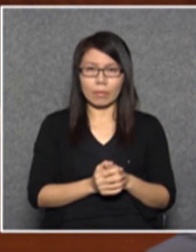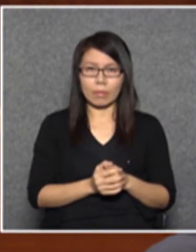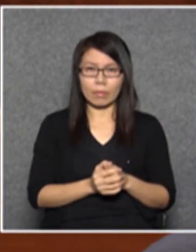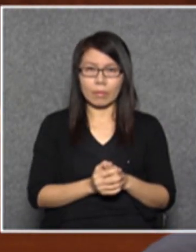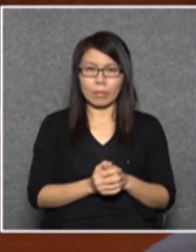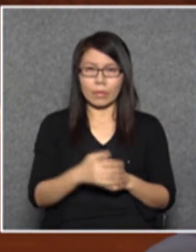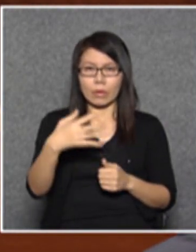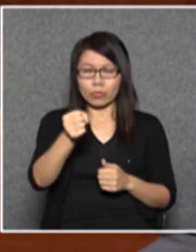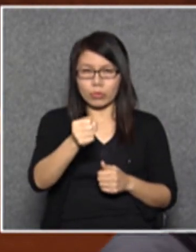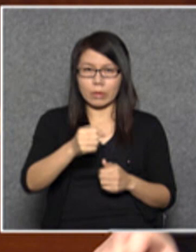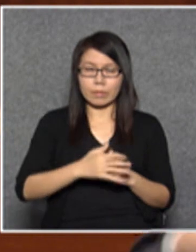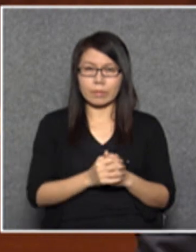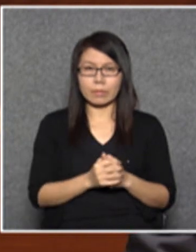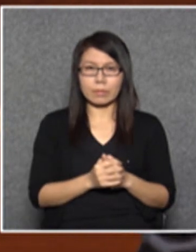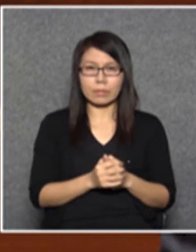主席，雖